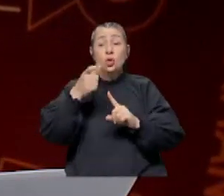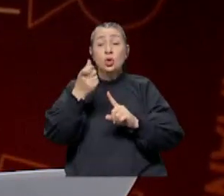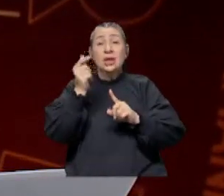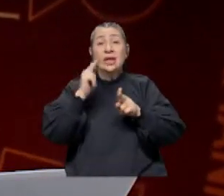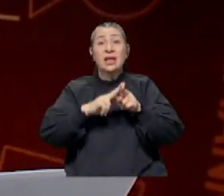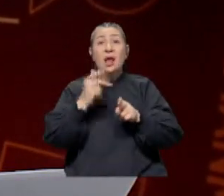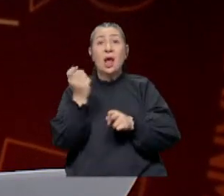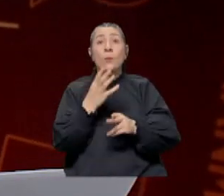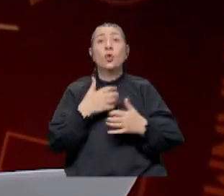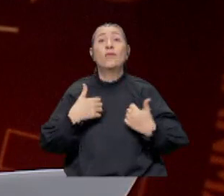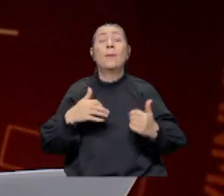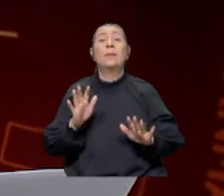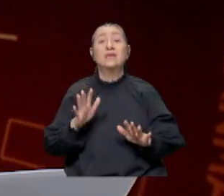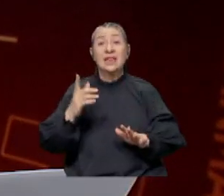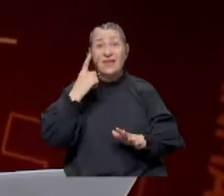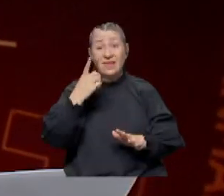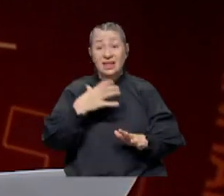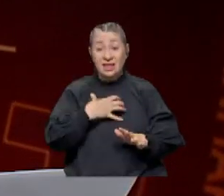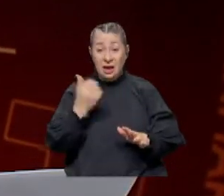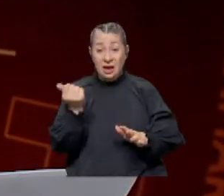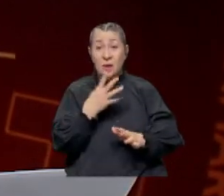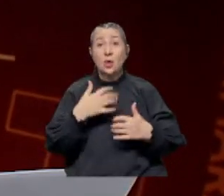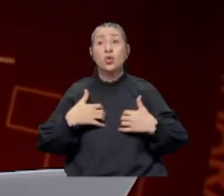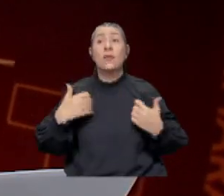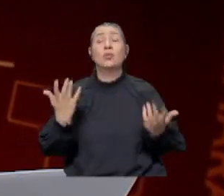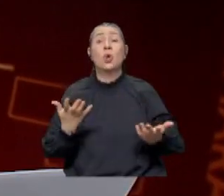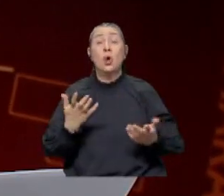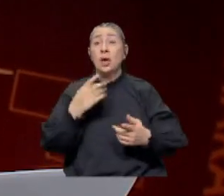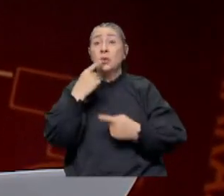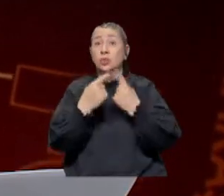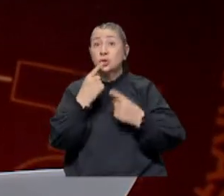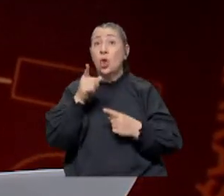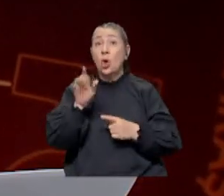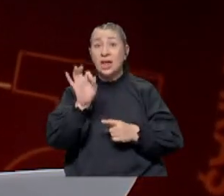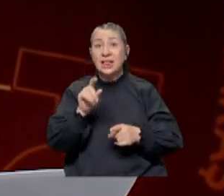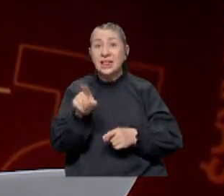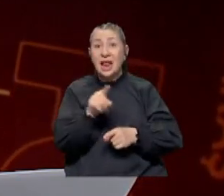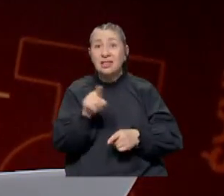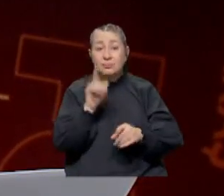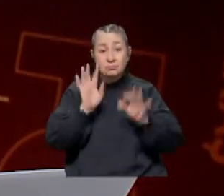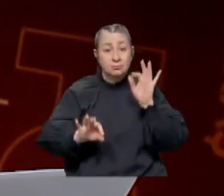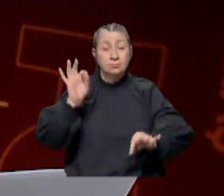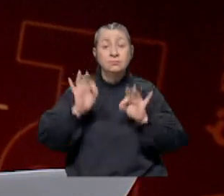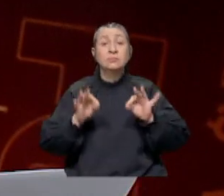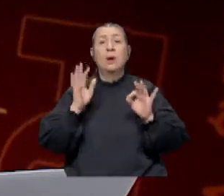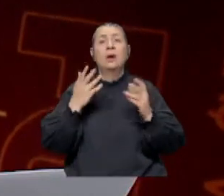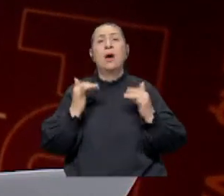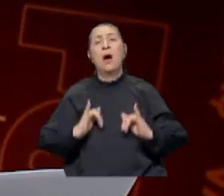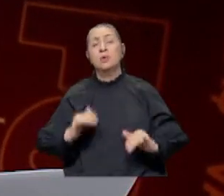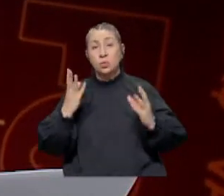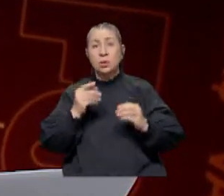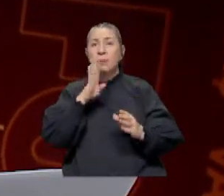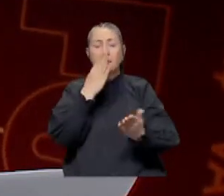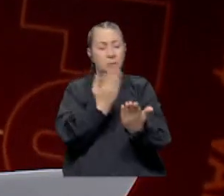rakamlarına güvenmemesi. Devlet kendi rakamlarına güvenmiyor. İddia o ki denetimler sıkı olmadığı bir sürü